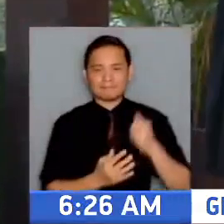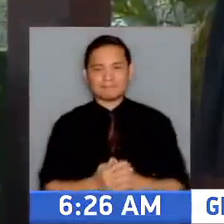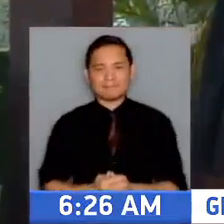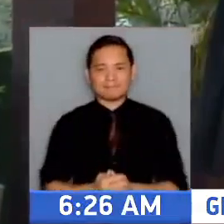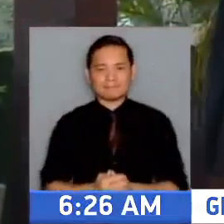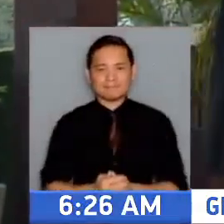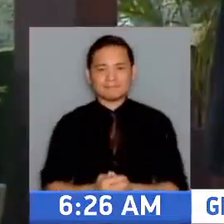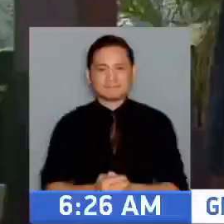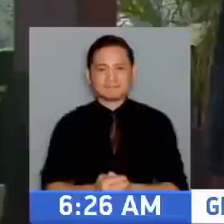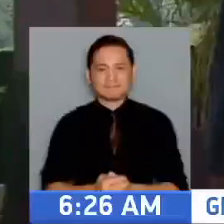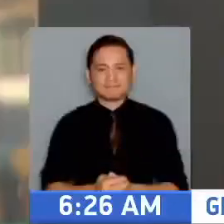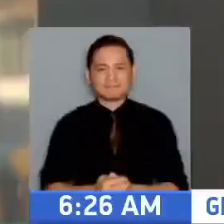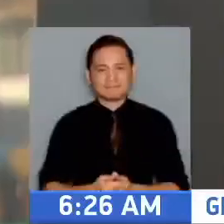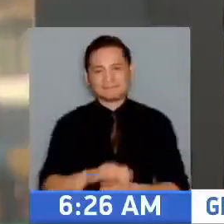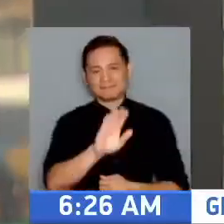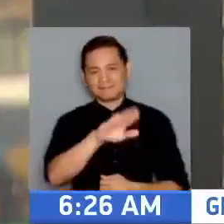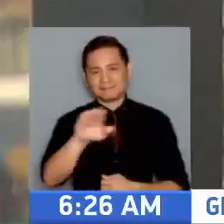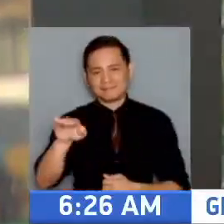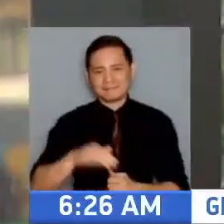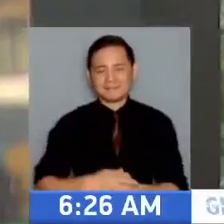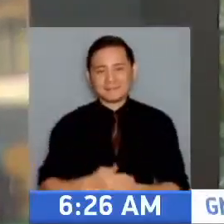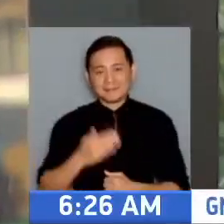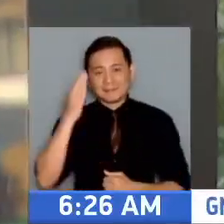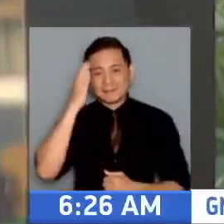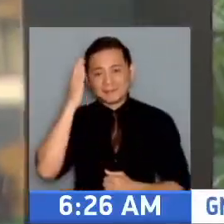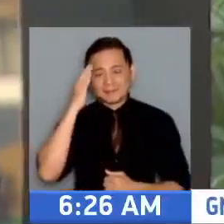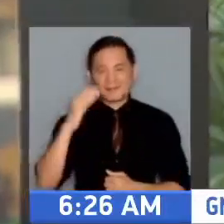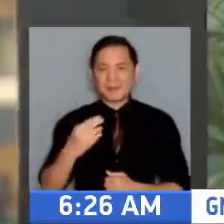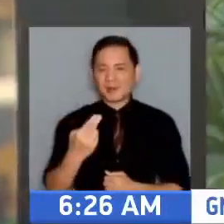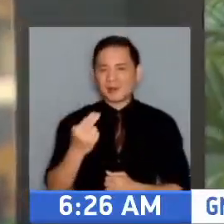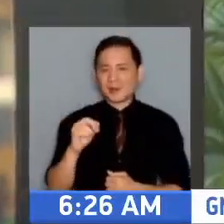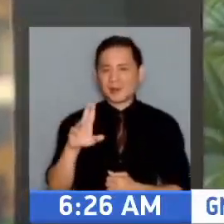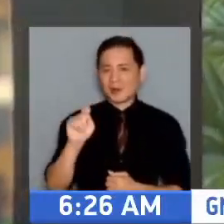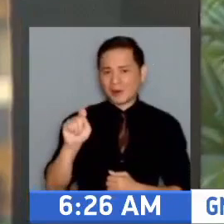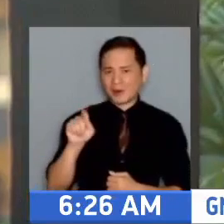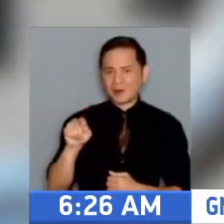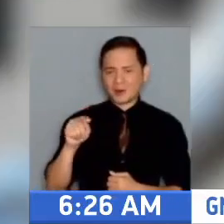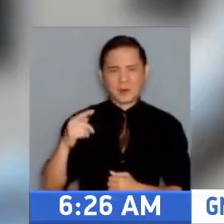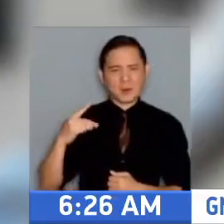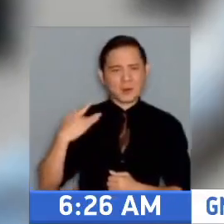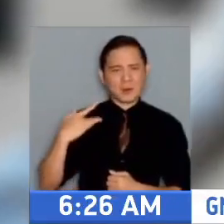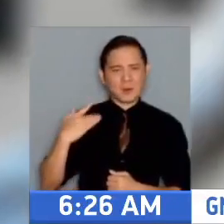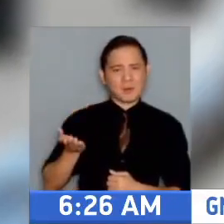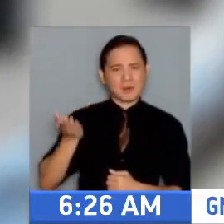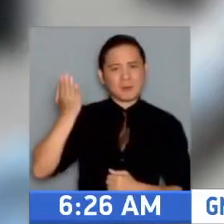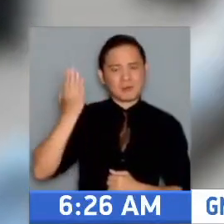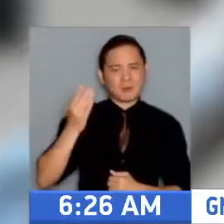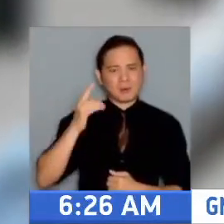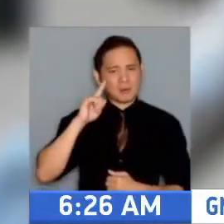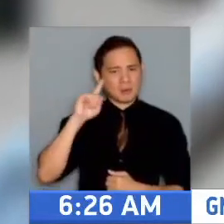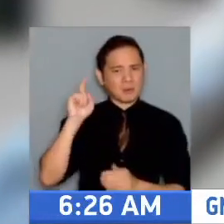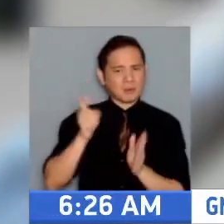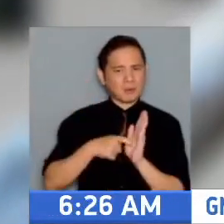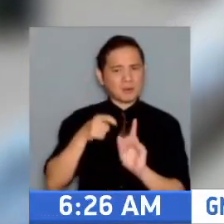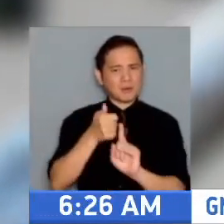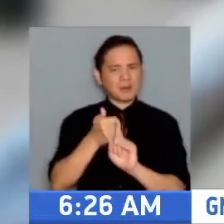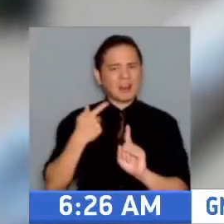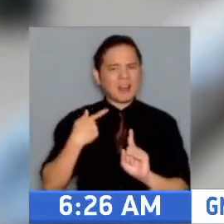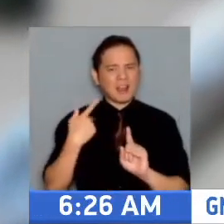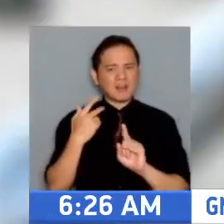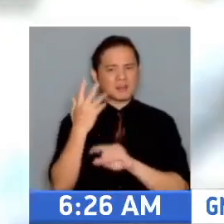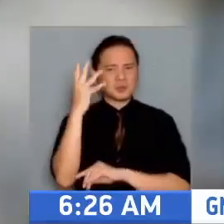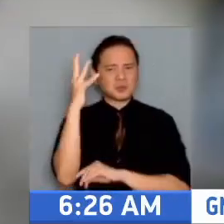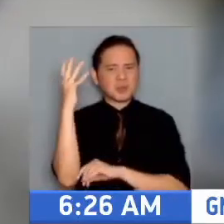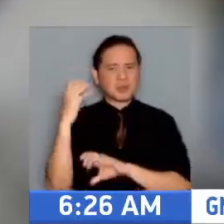Sa Paris, nakita ang Kapuso fashion icon na si Hart Evangelista na may daladalang puno. Pero